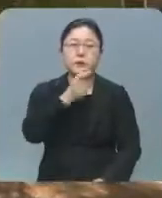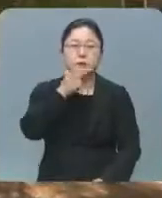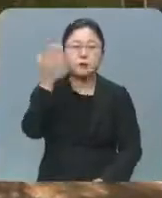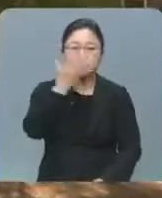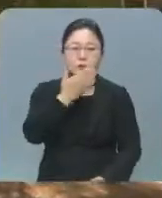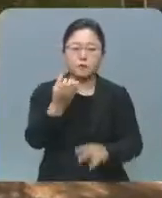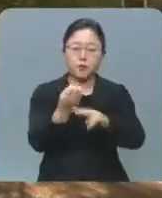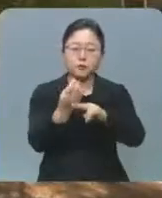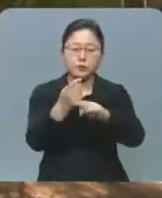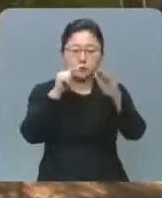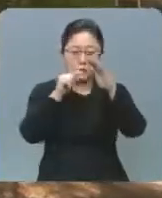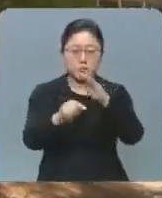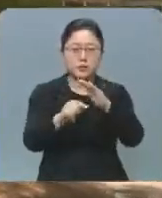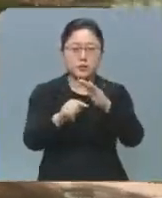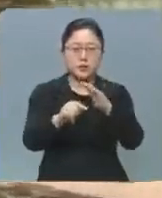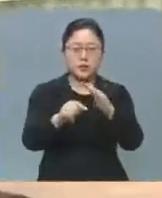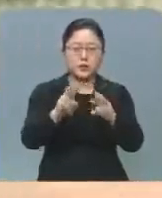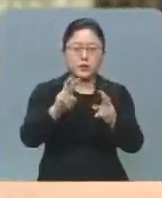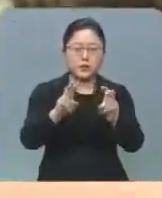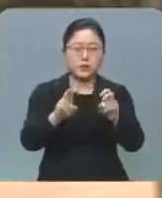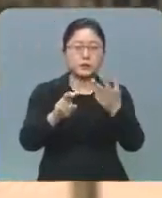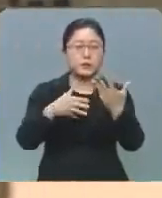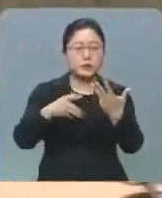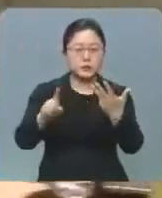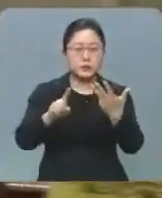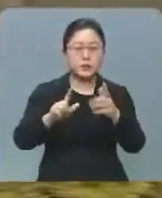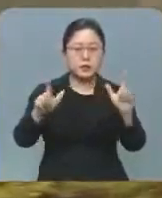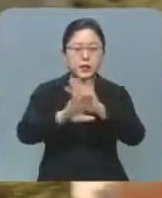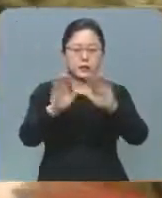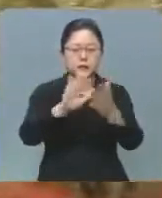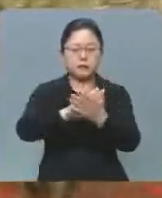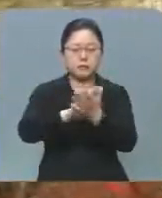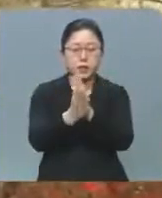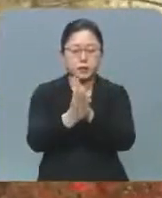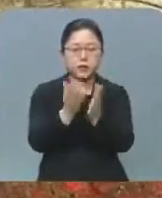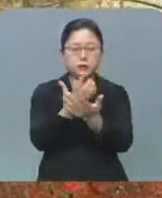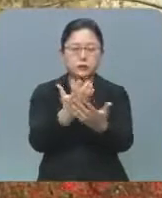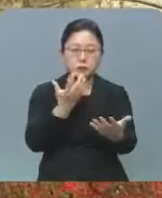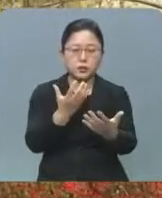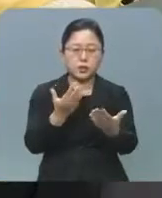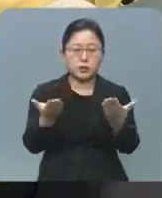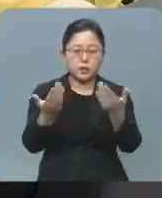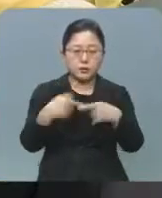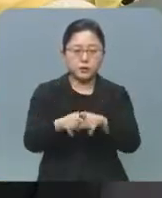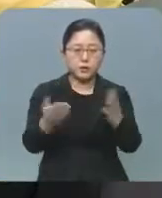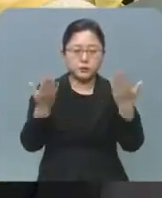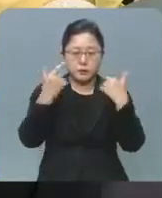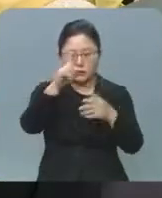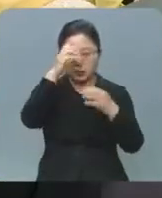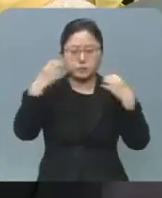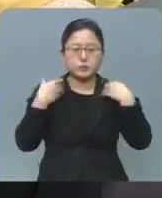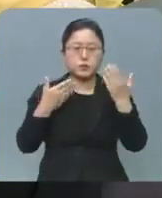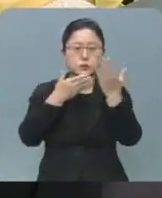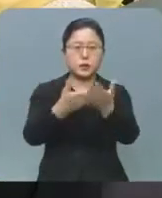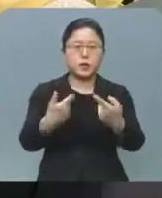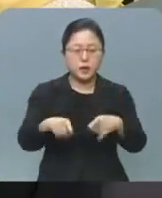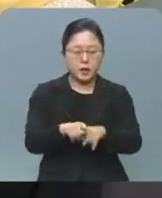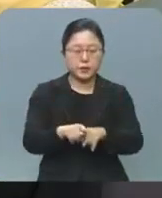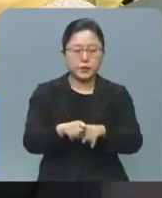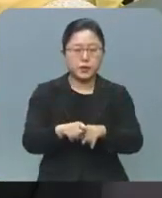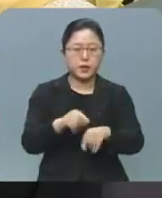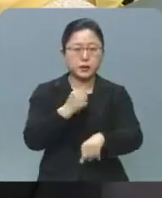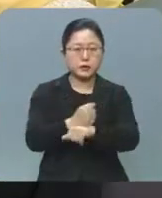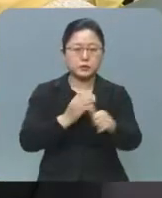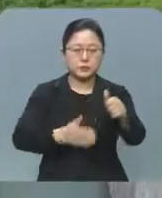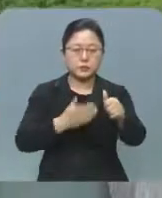여수시가 보성군을 방문해 제28차 UN 기후변화협약 당사국 총회 공동 유치와 대정부 건의 등 공동 협력을